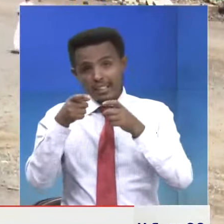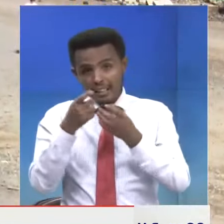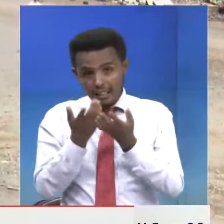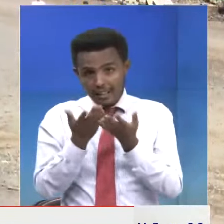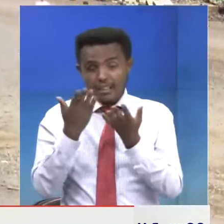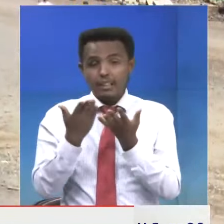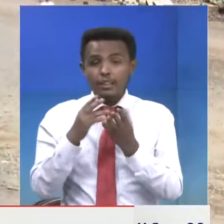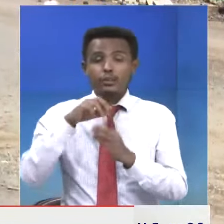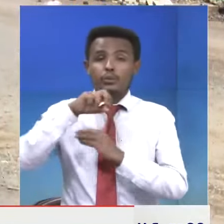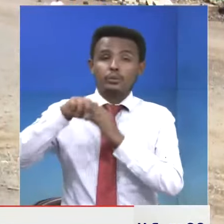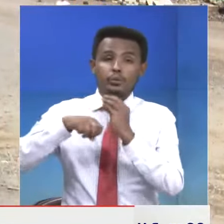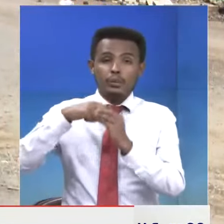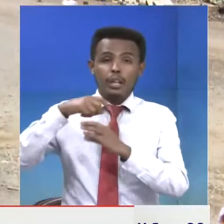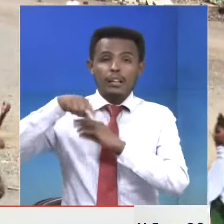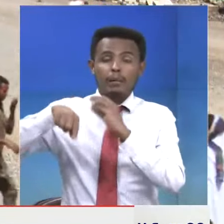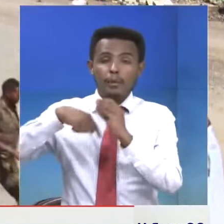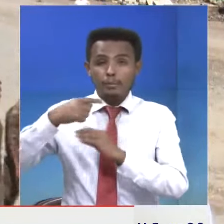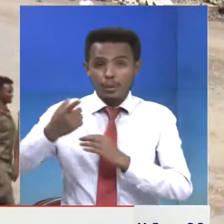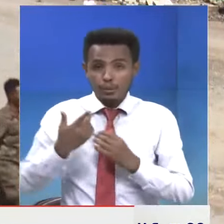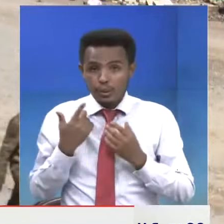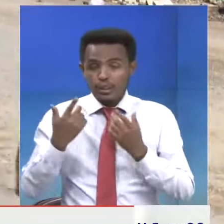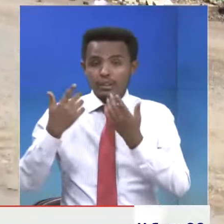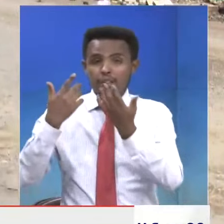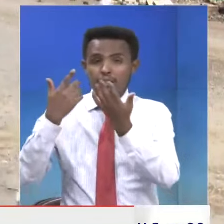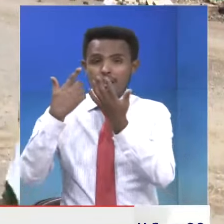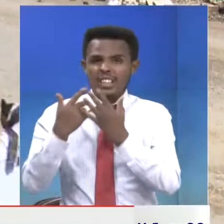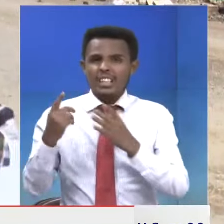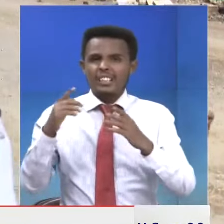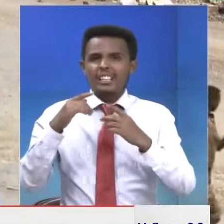አካባቢዎች ከጠላት ነፃ መሆናቸው እንደተጠበቀ